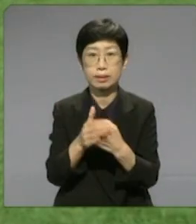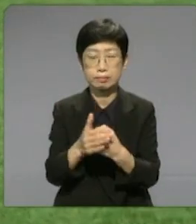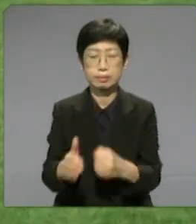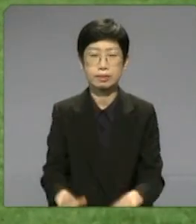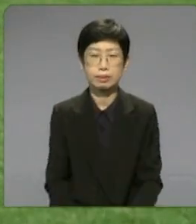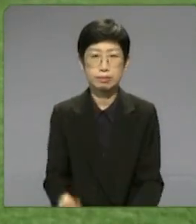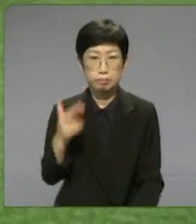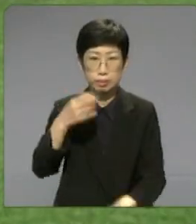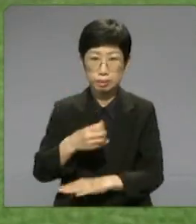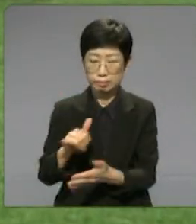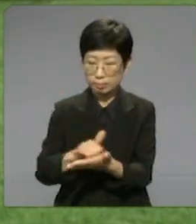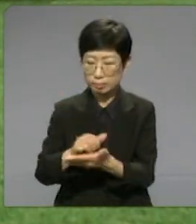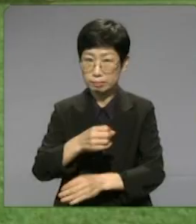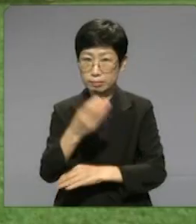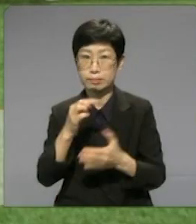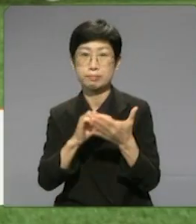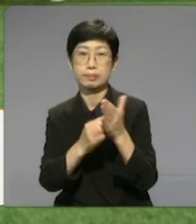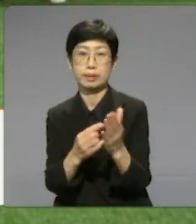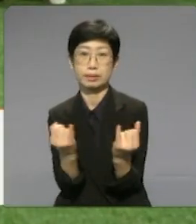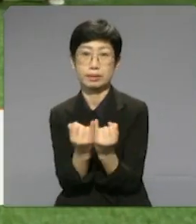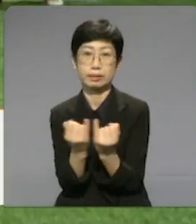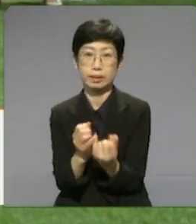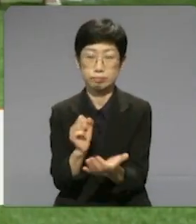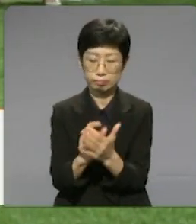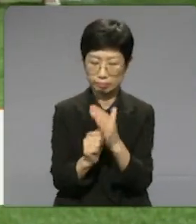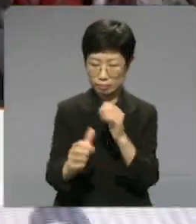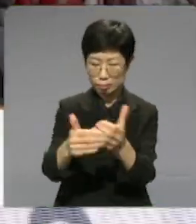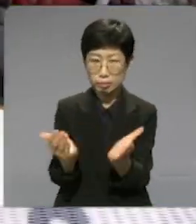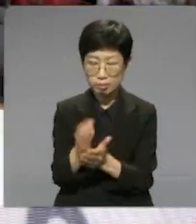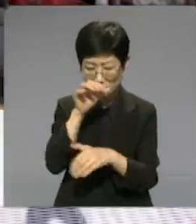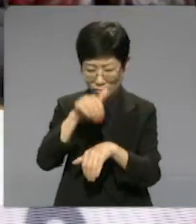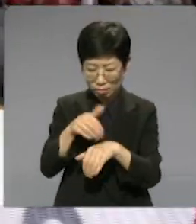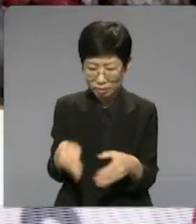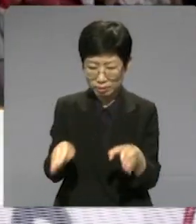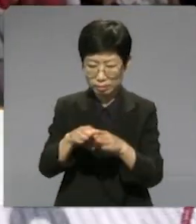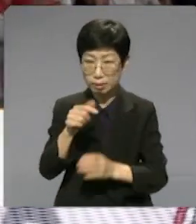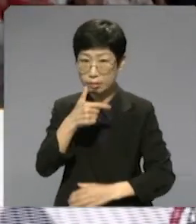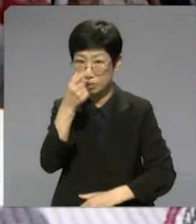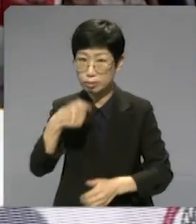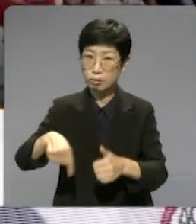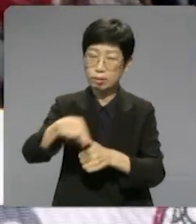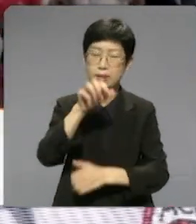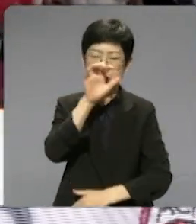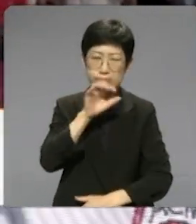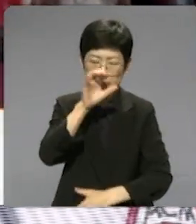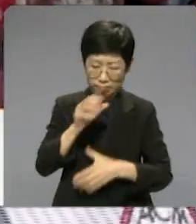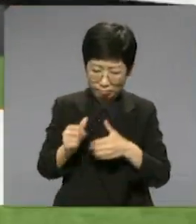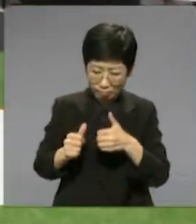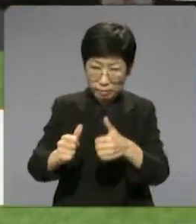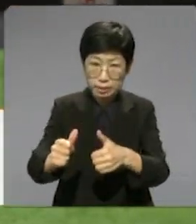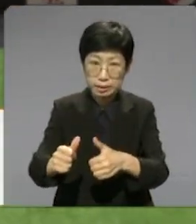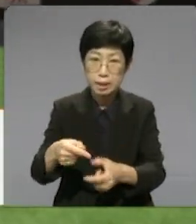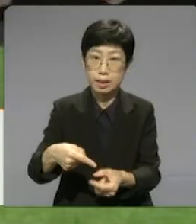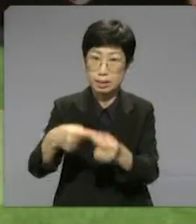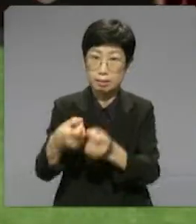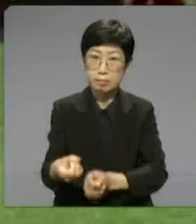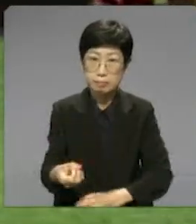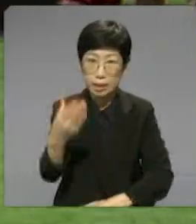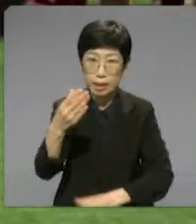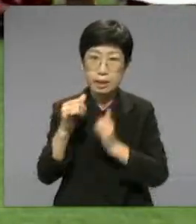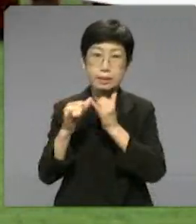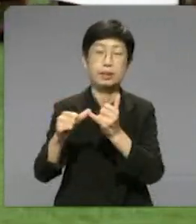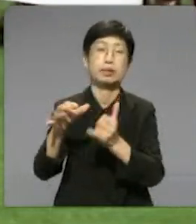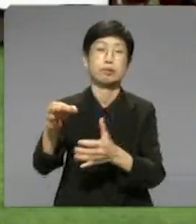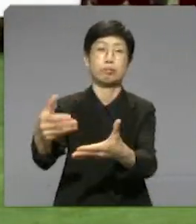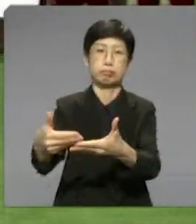미국 뉴욕타임스에 따르면 스페인 여자 축구 대표팀은 훈련시설이 부족한 환경에서 연습했고 우승 대가로 차지한 상금도